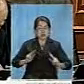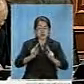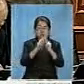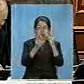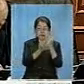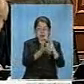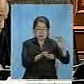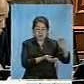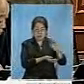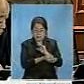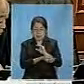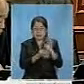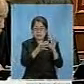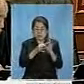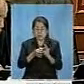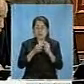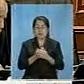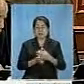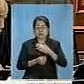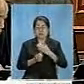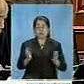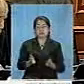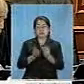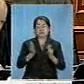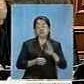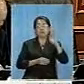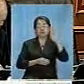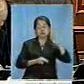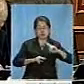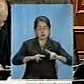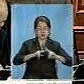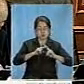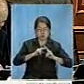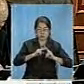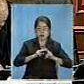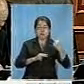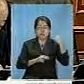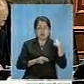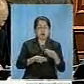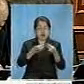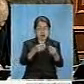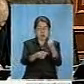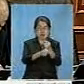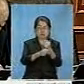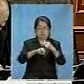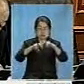คือเรากำลังส่งเสริมภาคเอกชนที่จะมีการลงทุนในการวิจัยแล้วไ